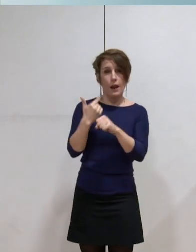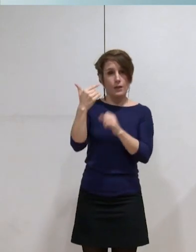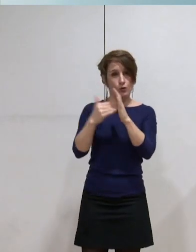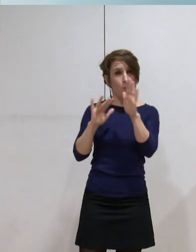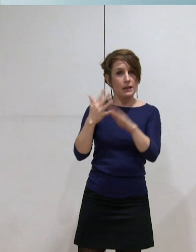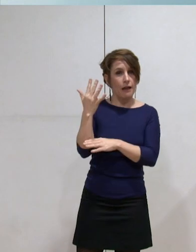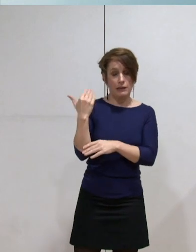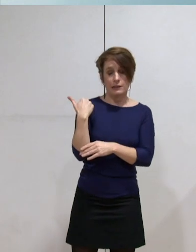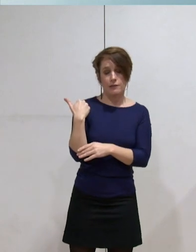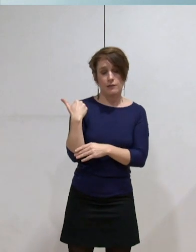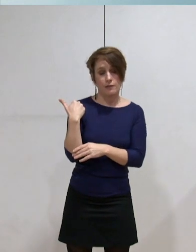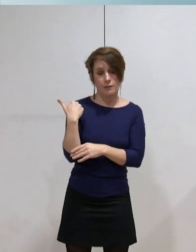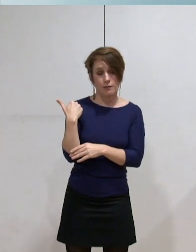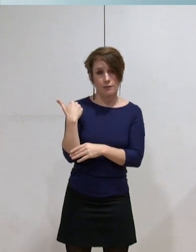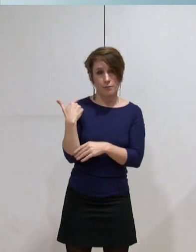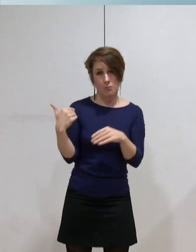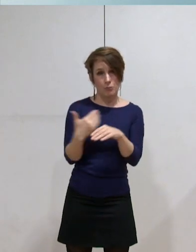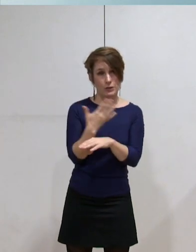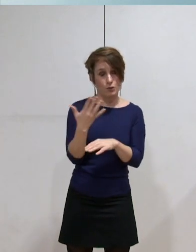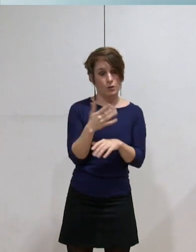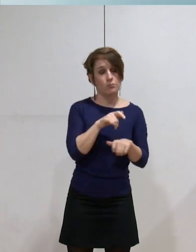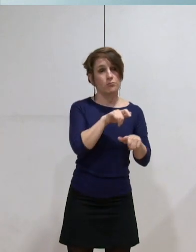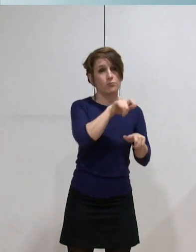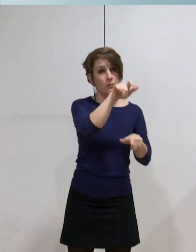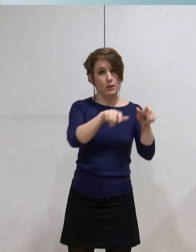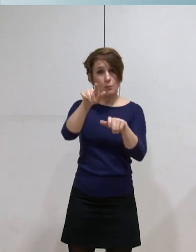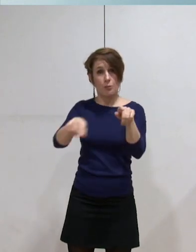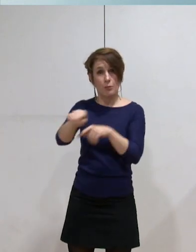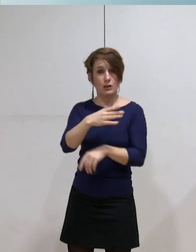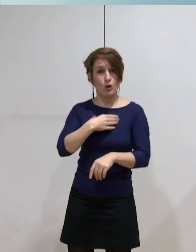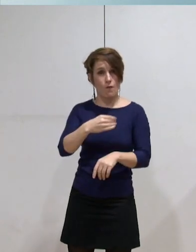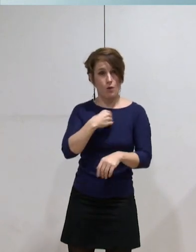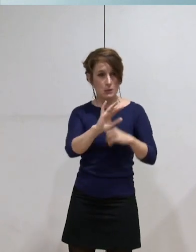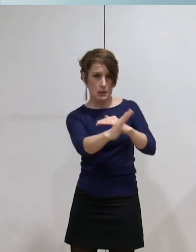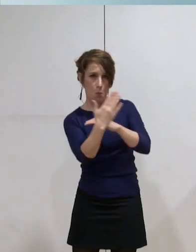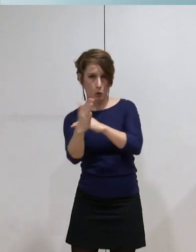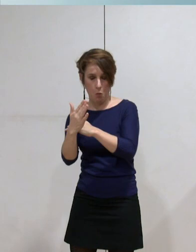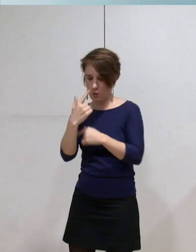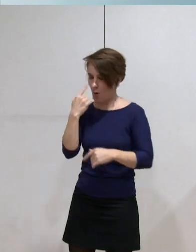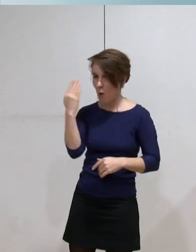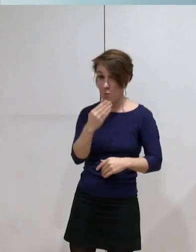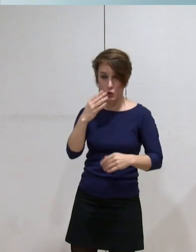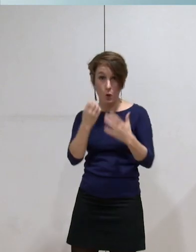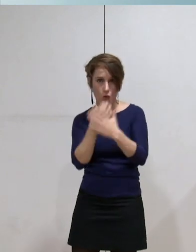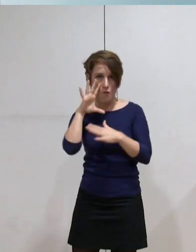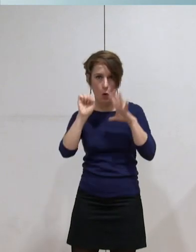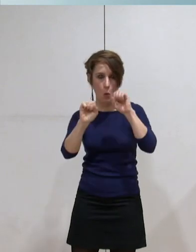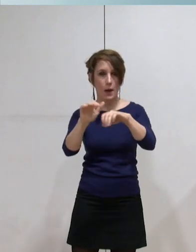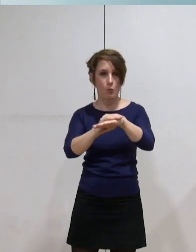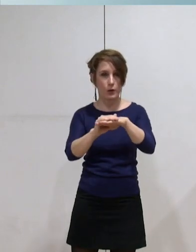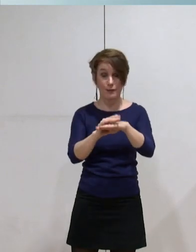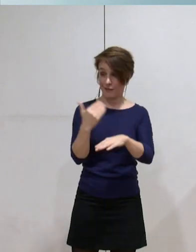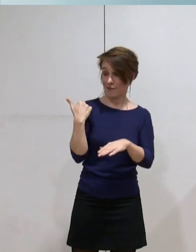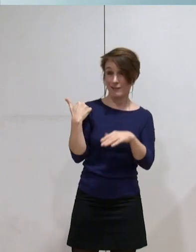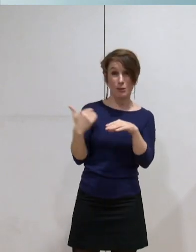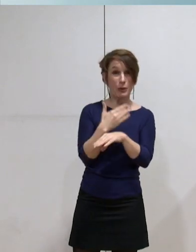également l'année où les Français nous montre ils sont en recherche de nouveaux points de repère politique et les élections régionales